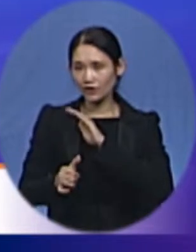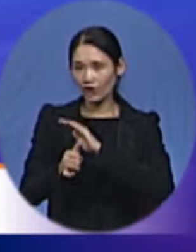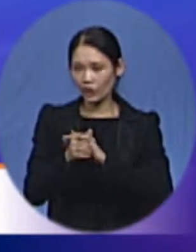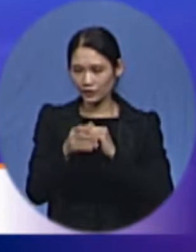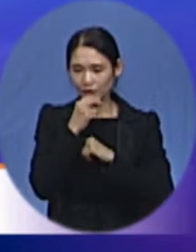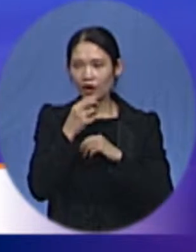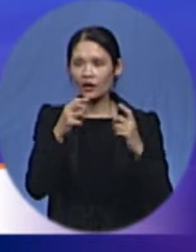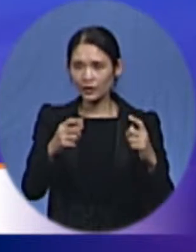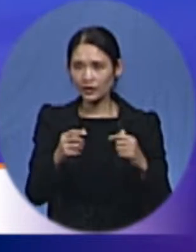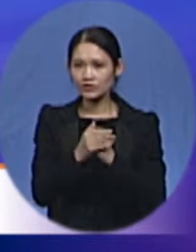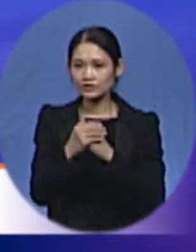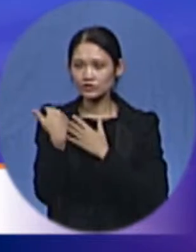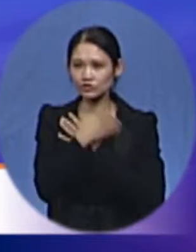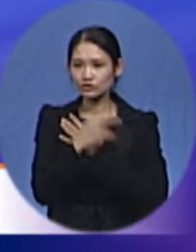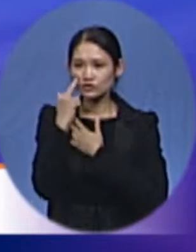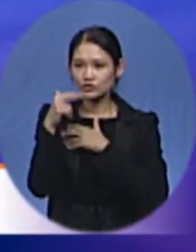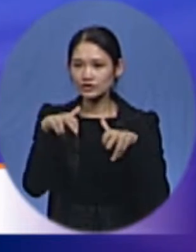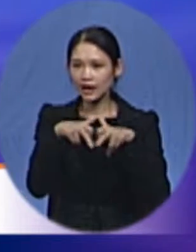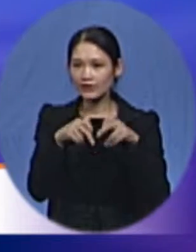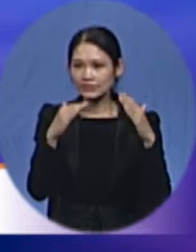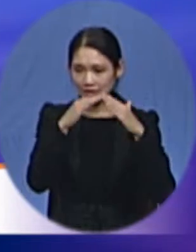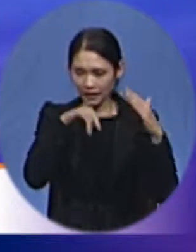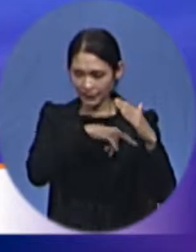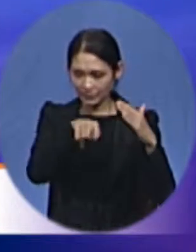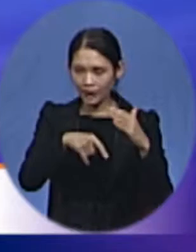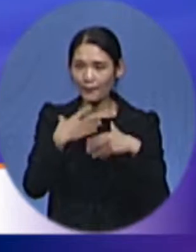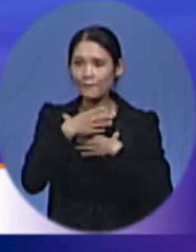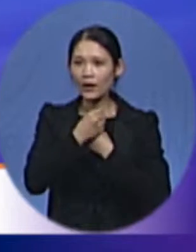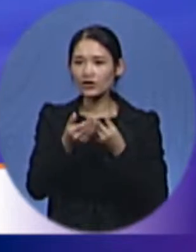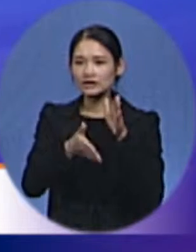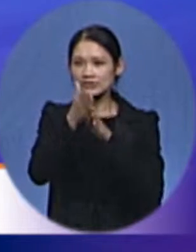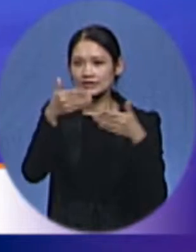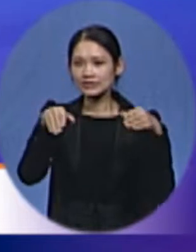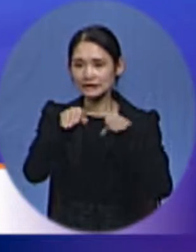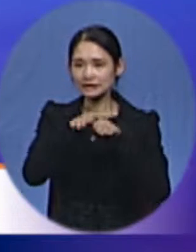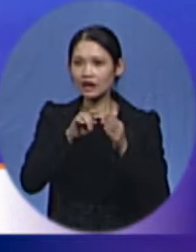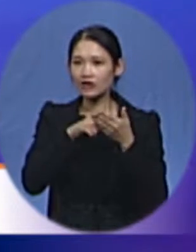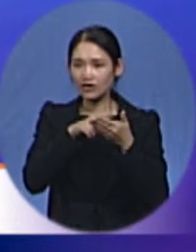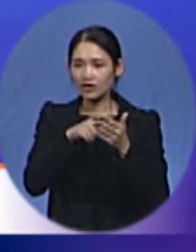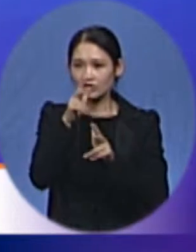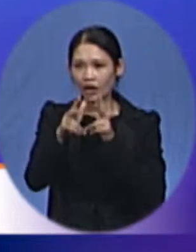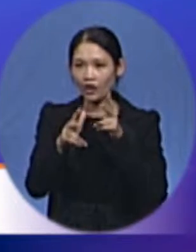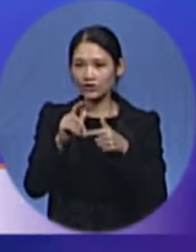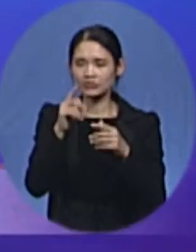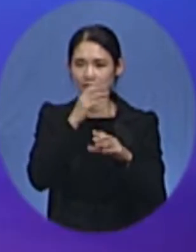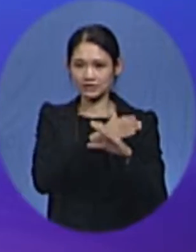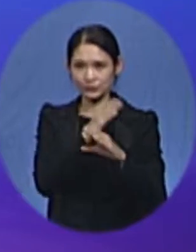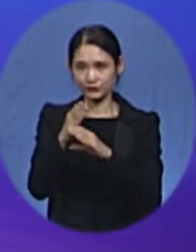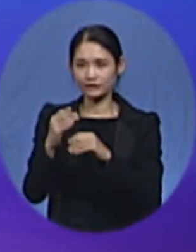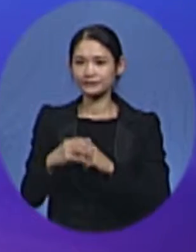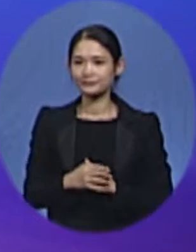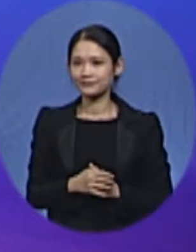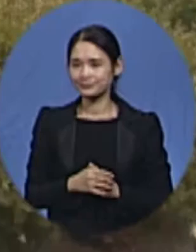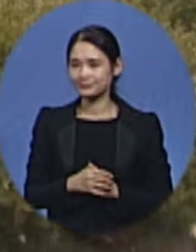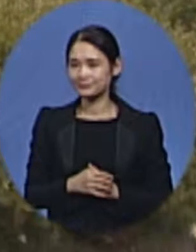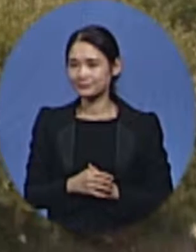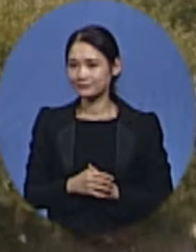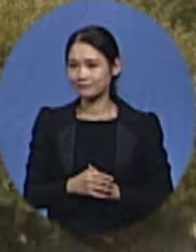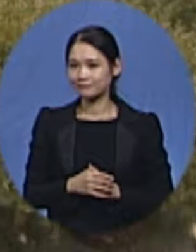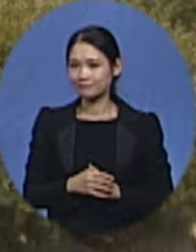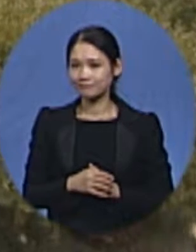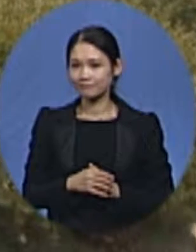경기도가 중증장애인을 대상으로 주택 내 편의시설 설치 사업을 진행합니다. 황현희 기자입니다.